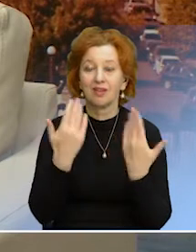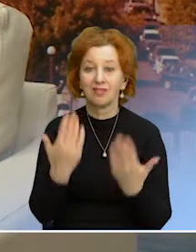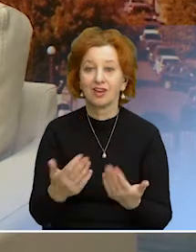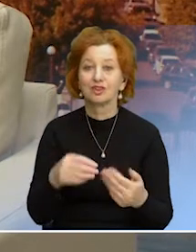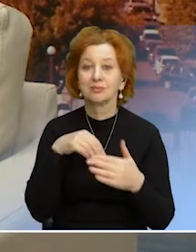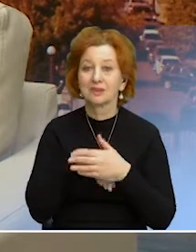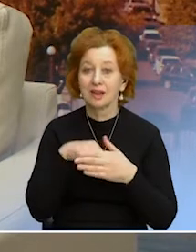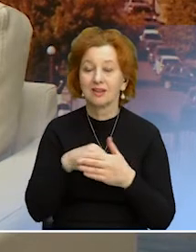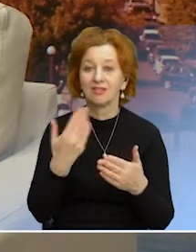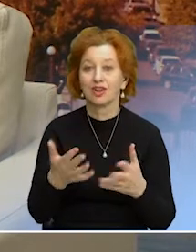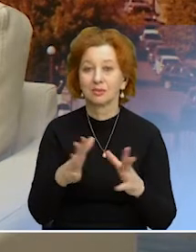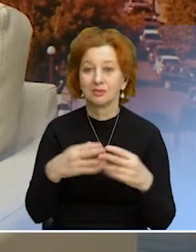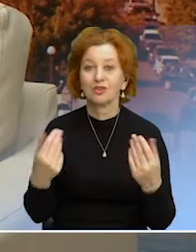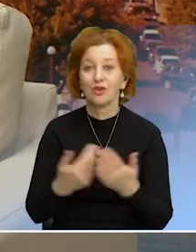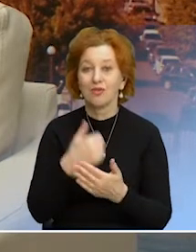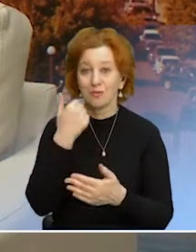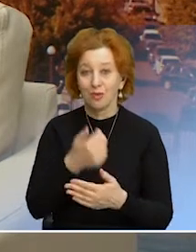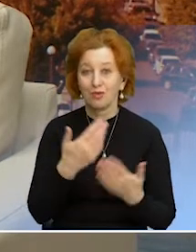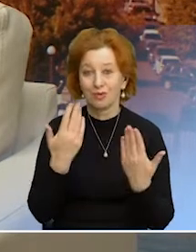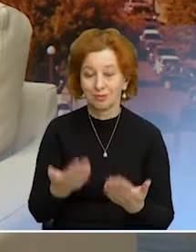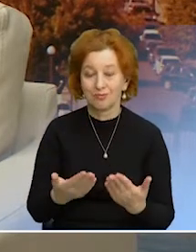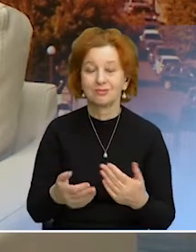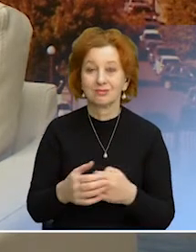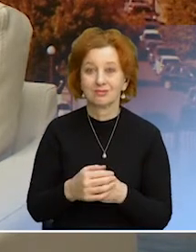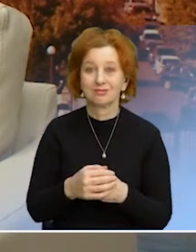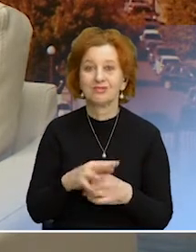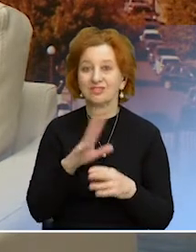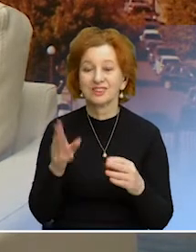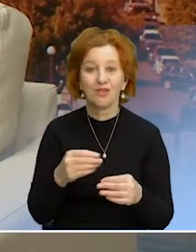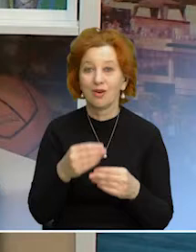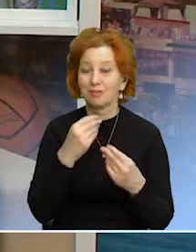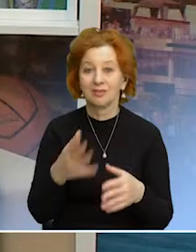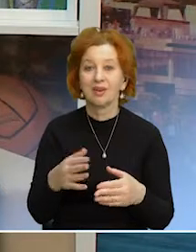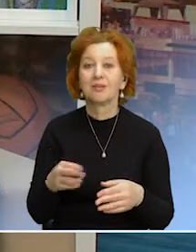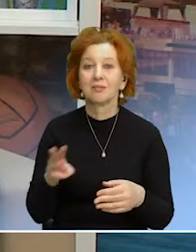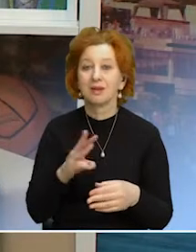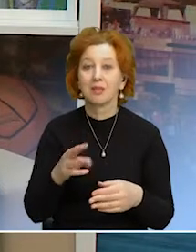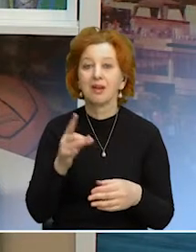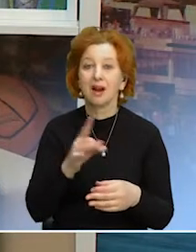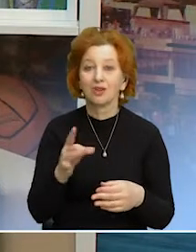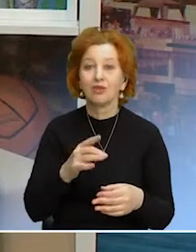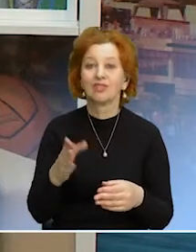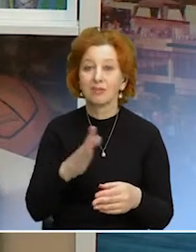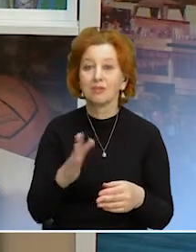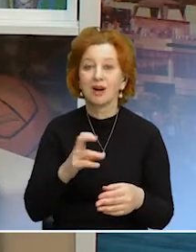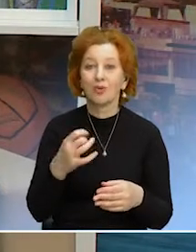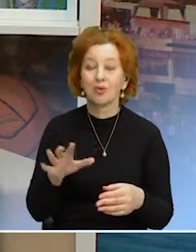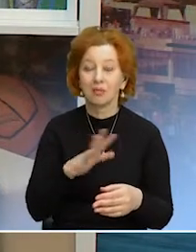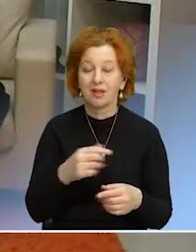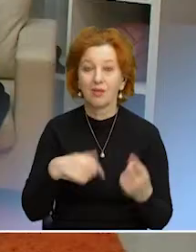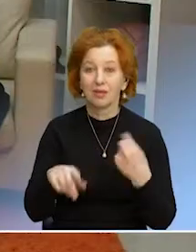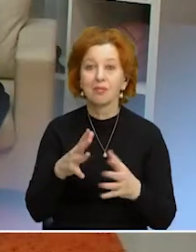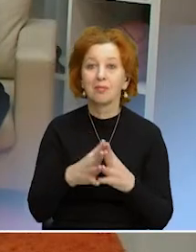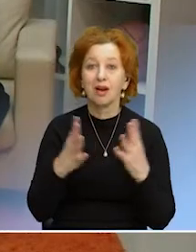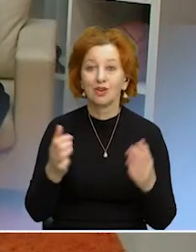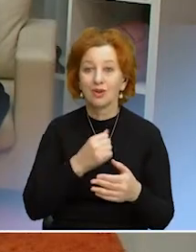вашем сердце и в ваших семьях. С Новым годом и с грядущим Рождеством. Глава Донской метрополии, митрополит Ростовский и Новочеркасский, владыка Меркурий был у нас